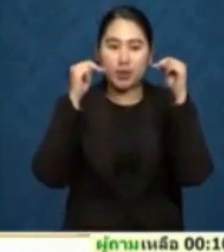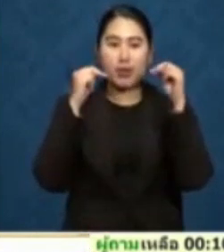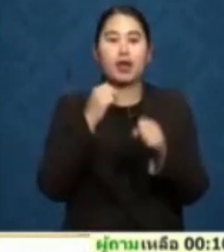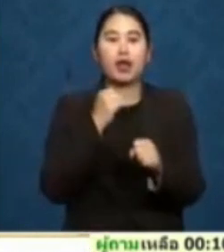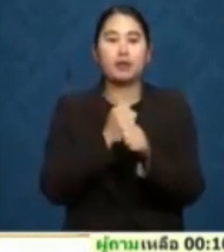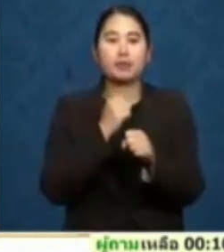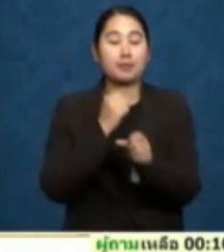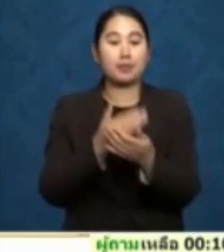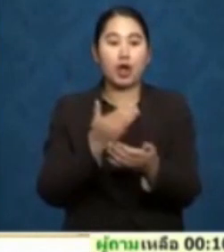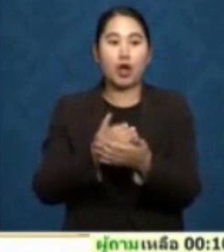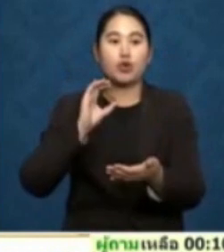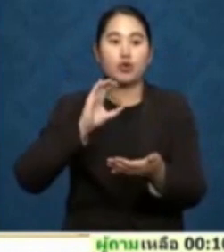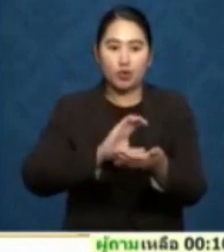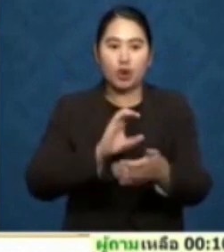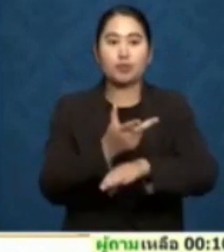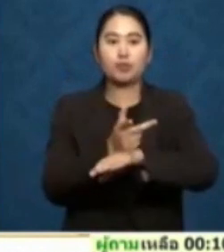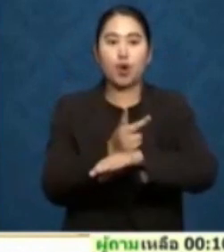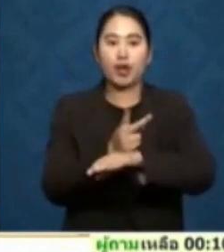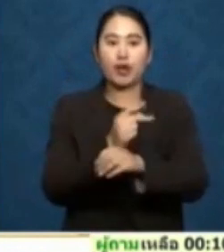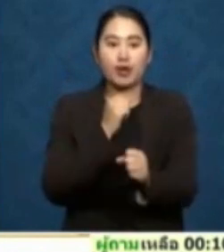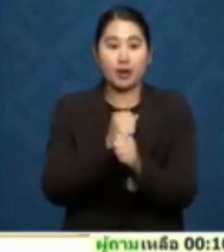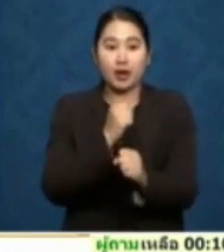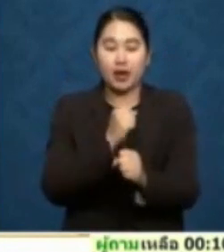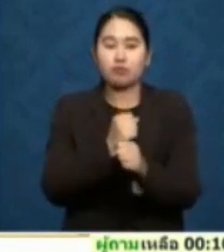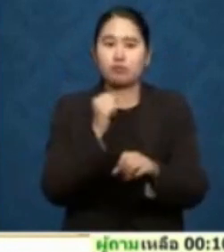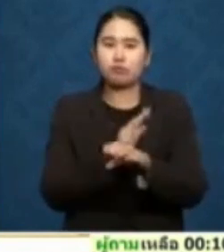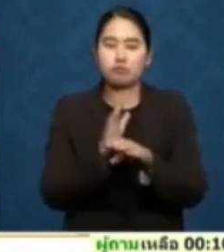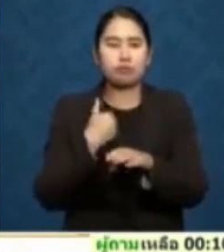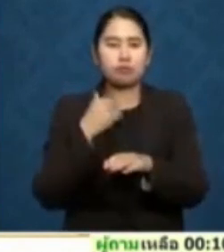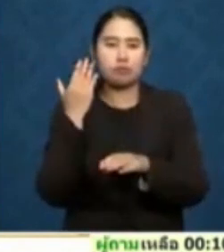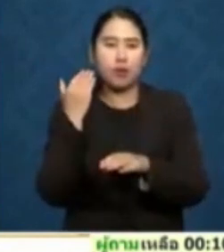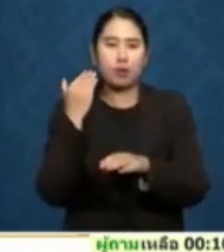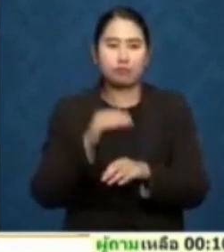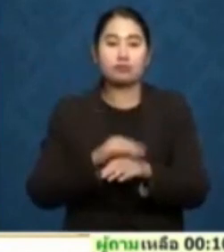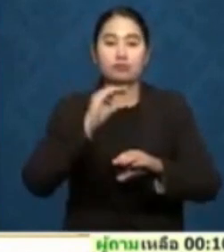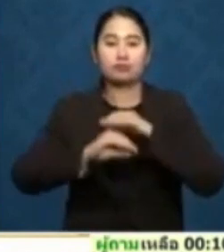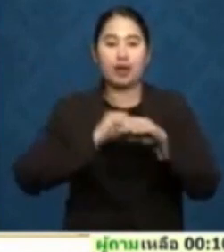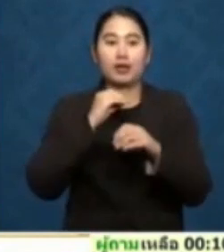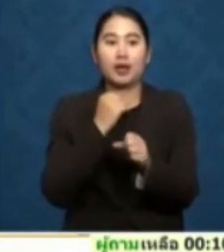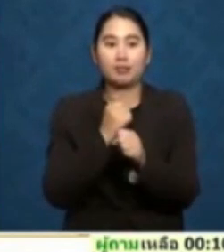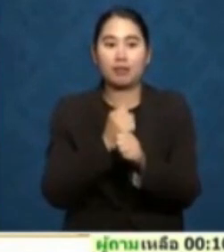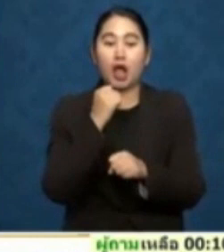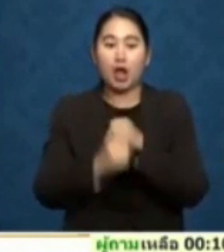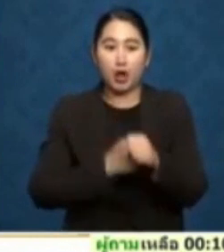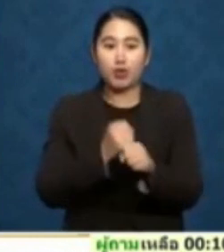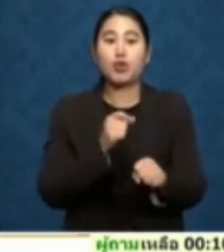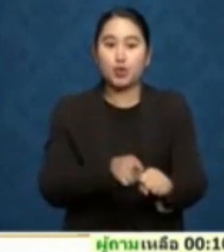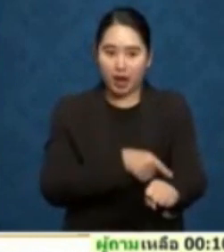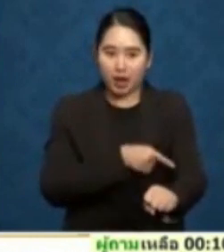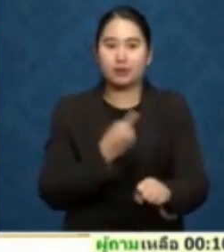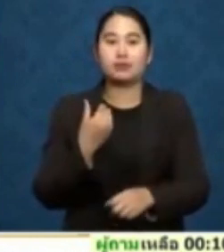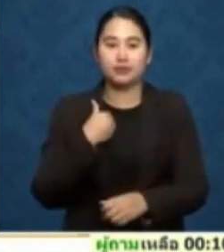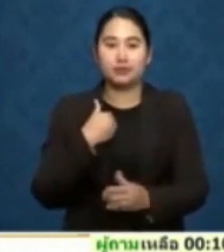กิจในภูเก็ตมาก็ไม่เร็วนี้นะครับบางโครงการเนี่ยก็มีอายุหลายปีแล้วนะครับ